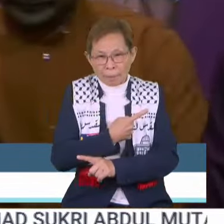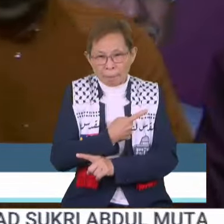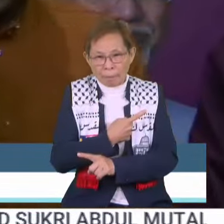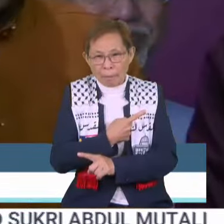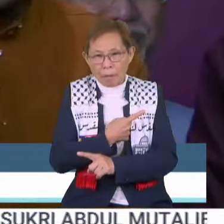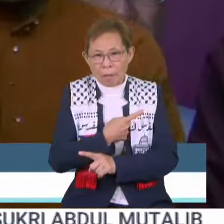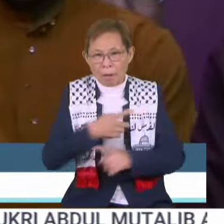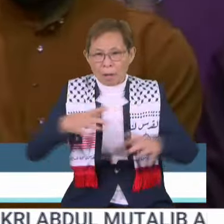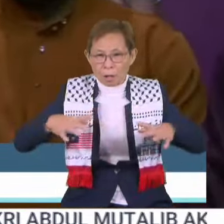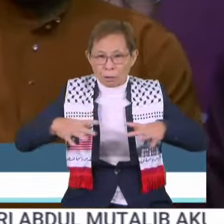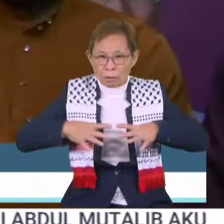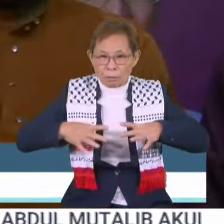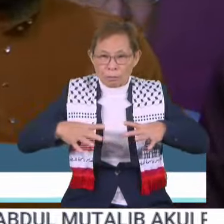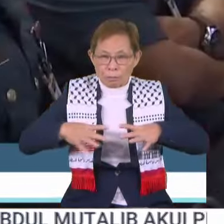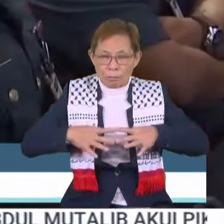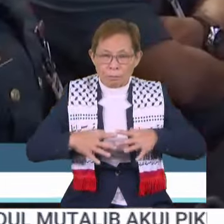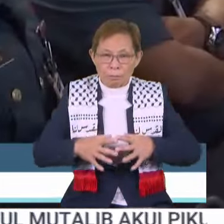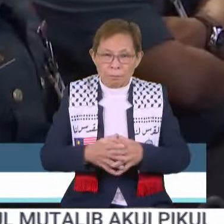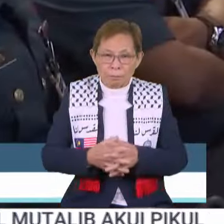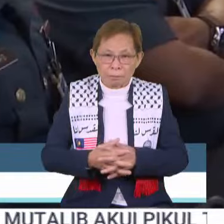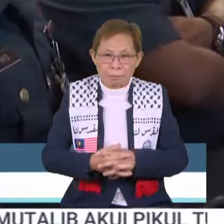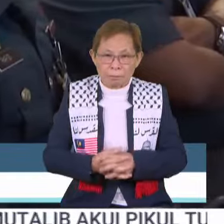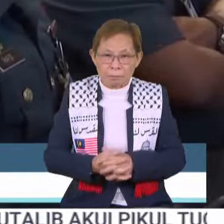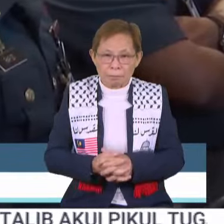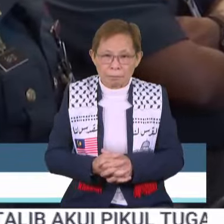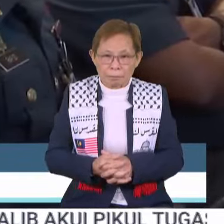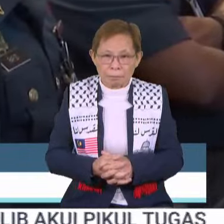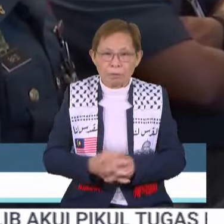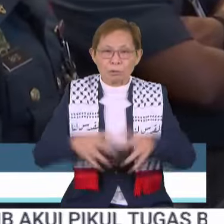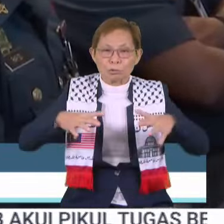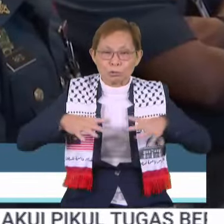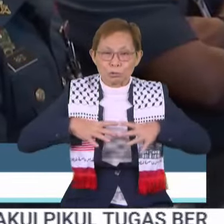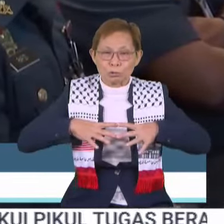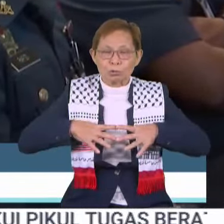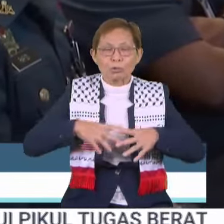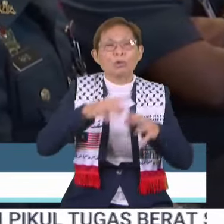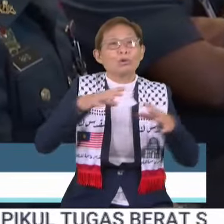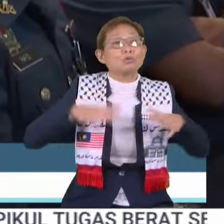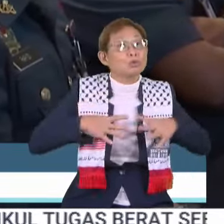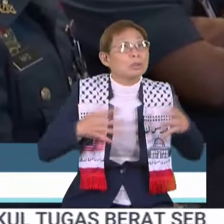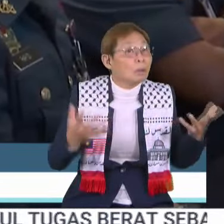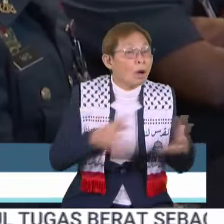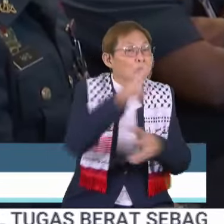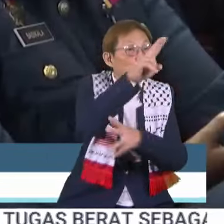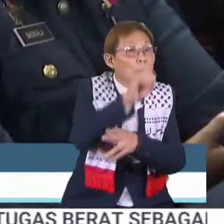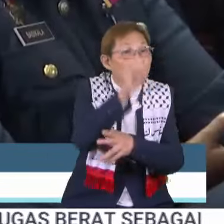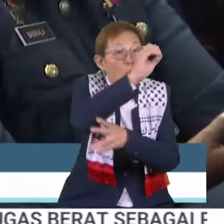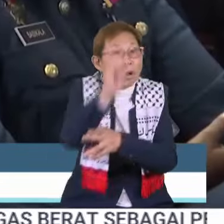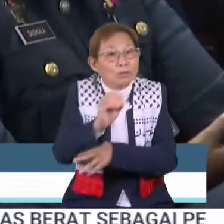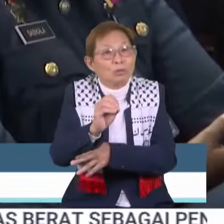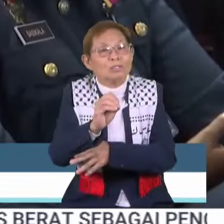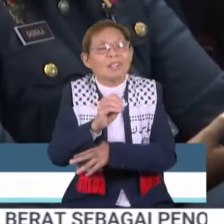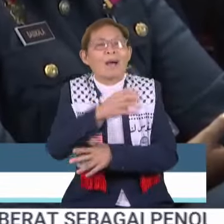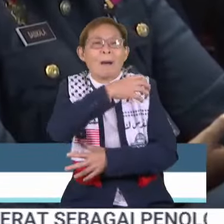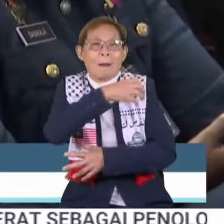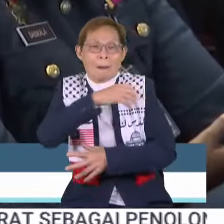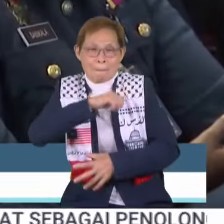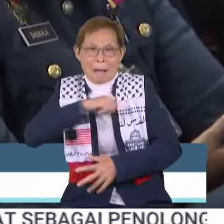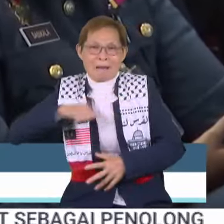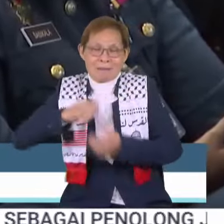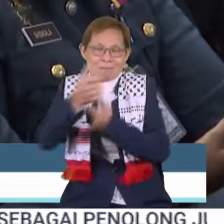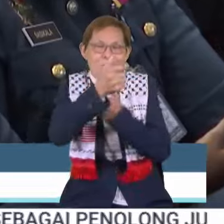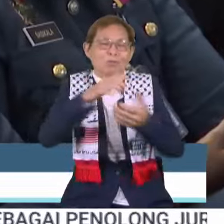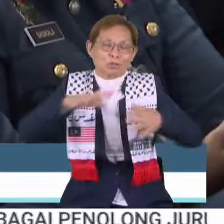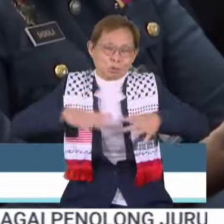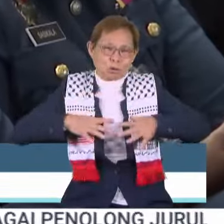cuti keanggotaan kami. Kerana sebelum ini kami hanya dibenarkan cuti 20% saja daripada keanggotaan kami untuk bercuti. Dan untuk